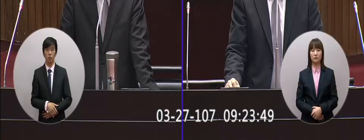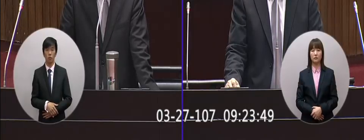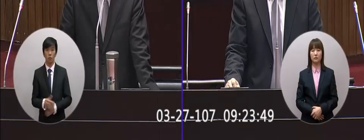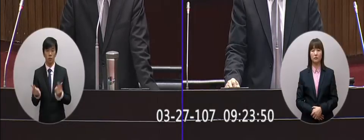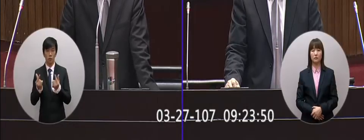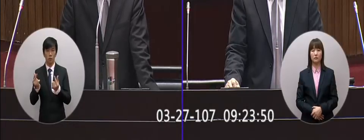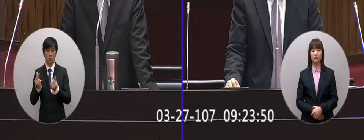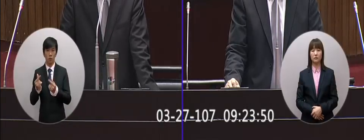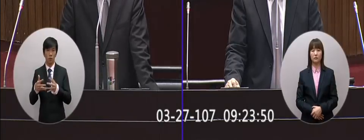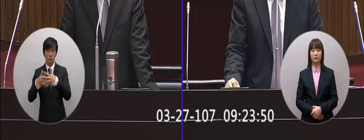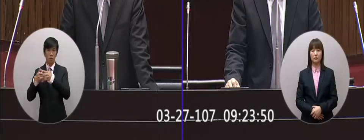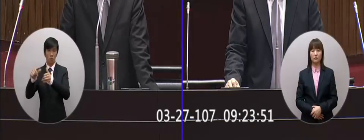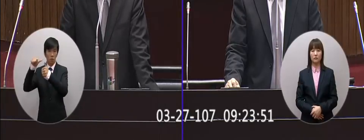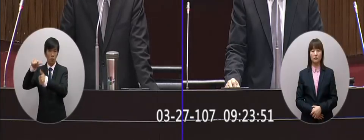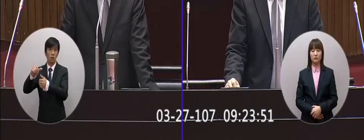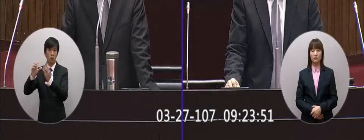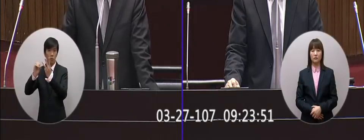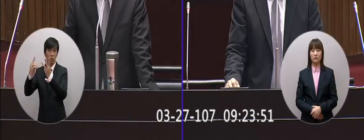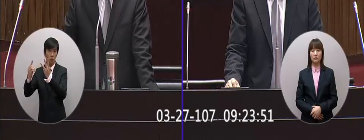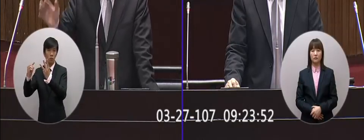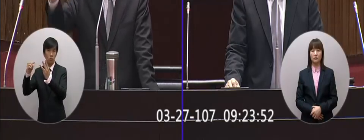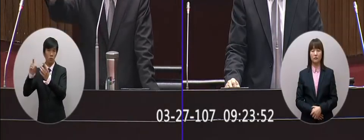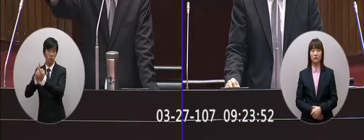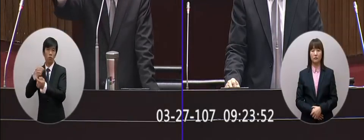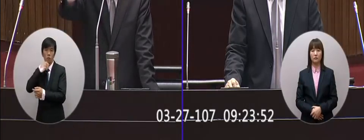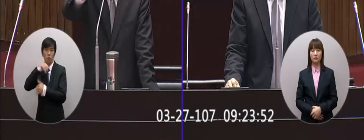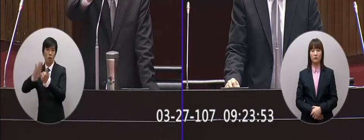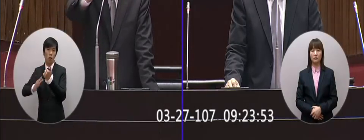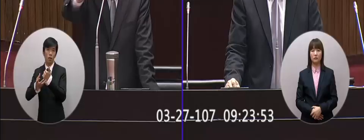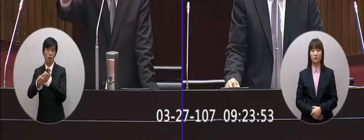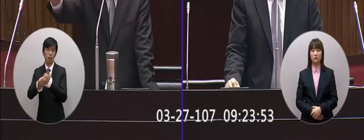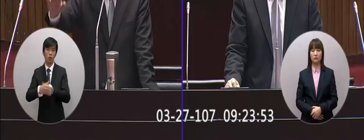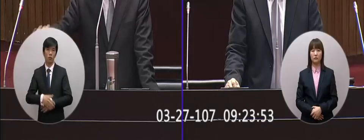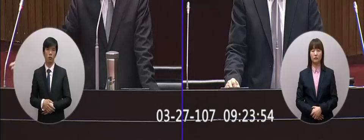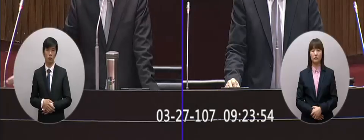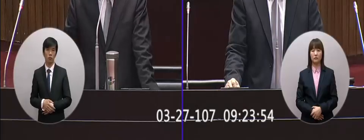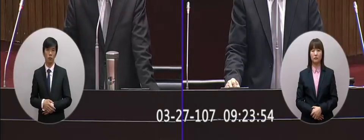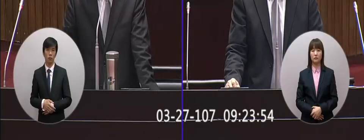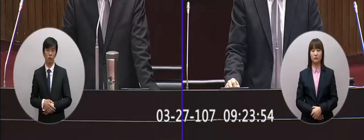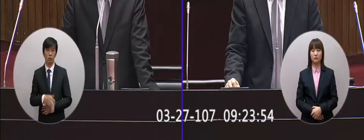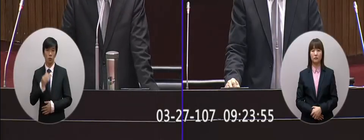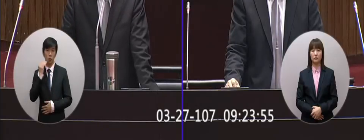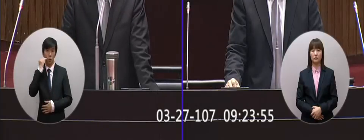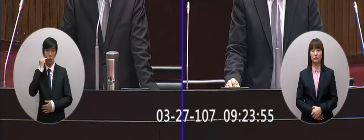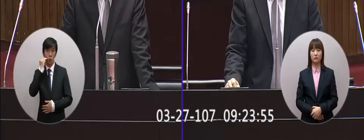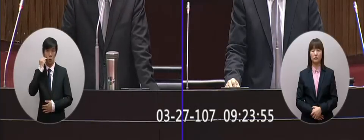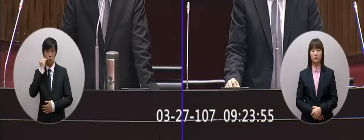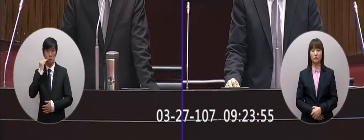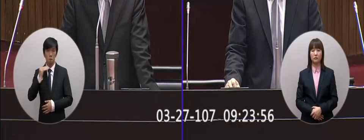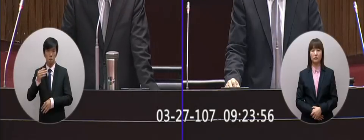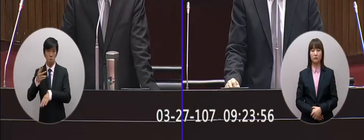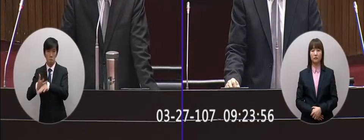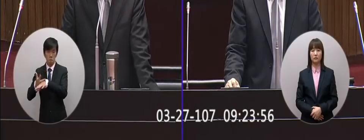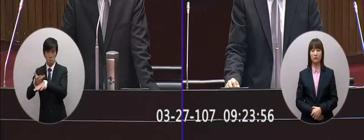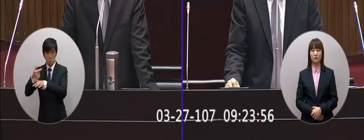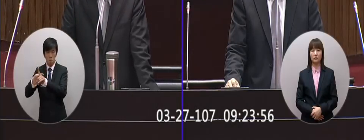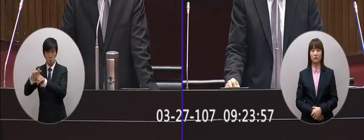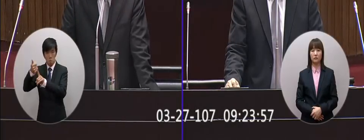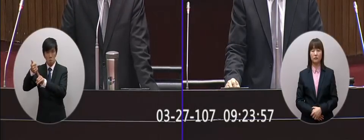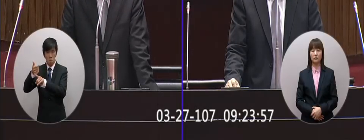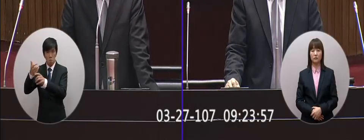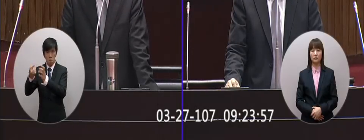301对台湾的精密机械没有什么影响。但是如果说这个精密机械后续中国的这个业